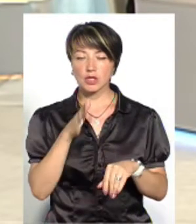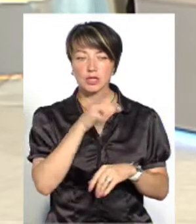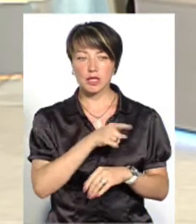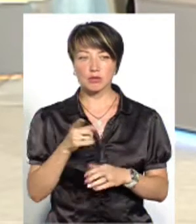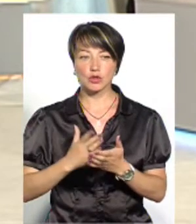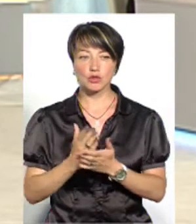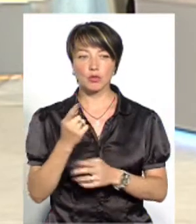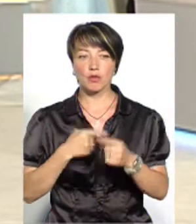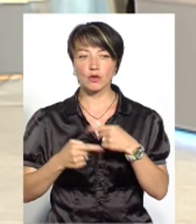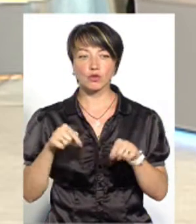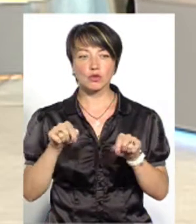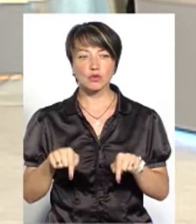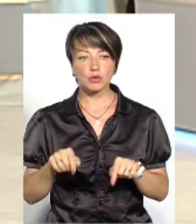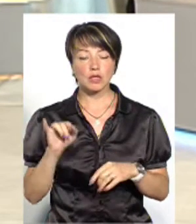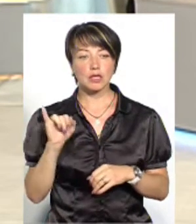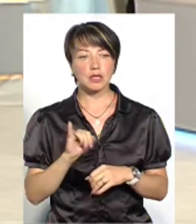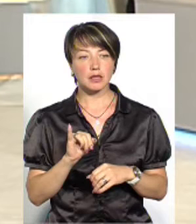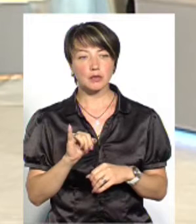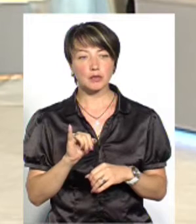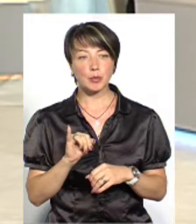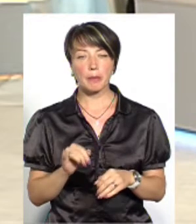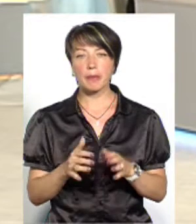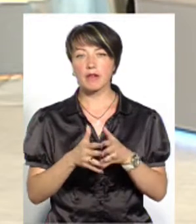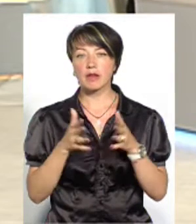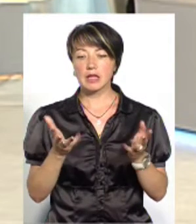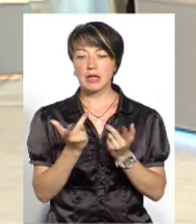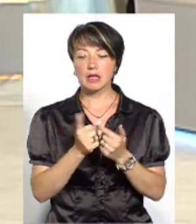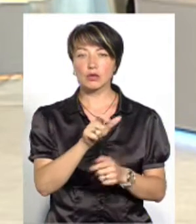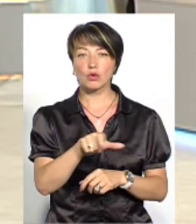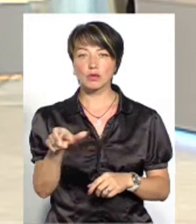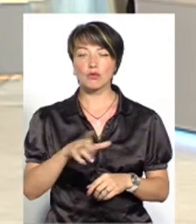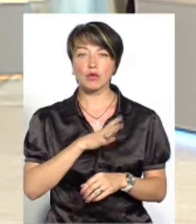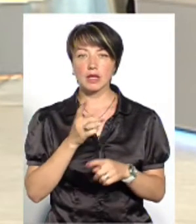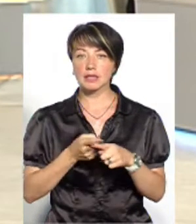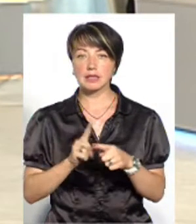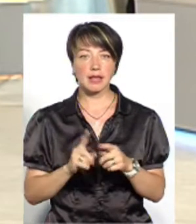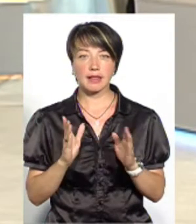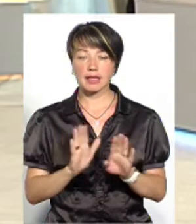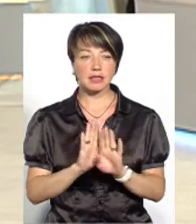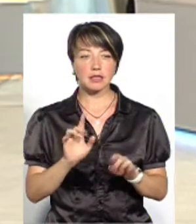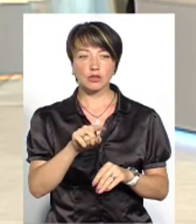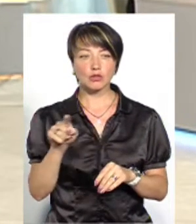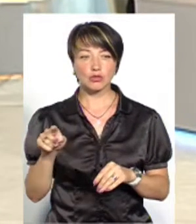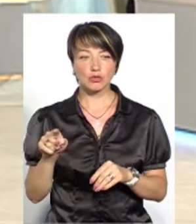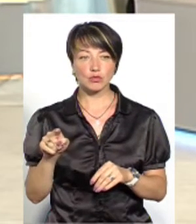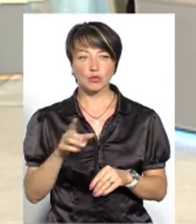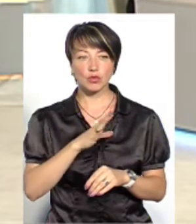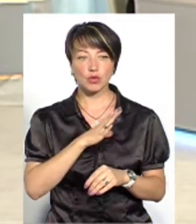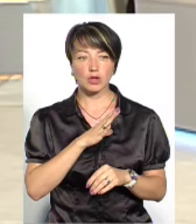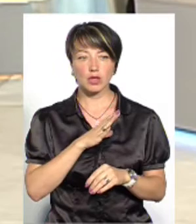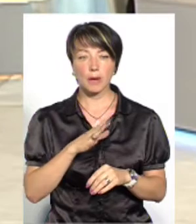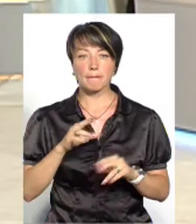служби, вони повернулися сюди і велика кількість тих осіб, яка була, це не ті, що які безпосередньо